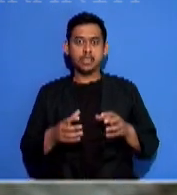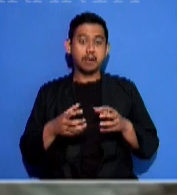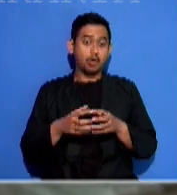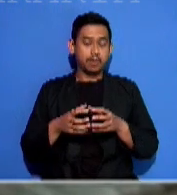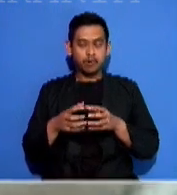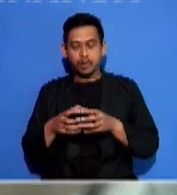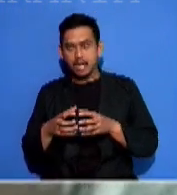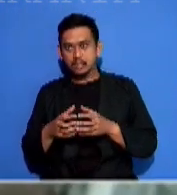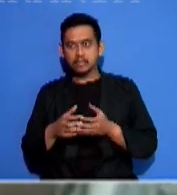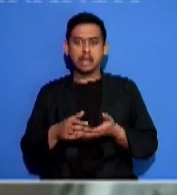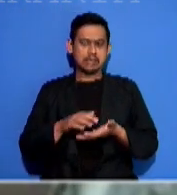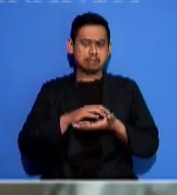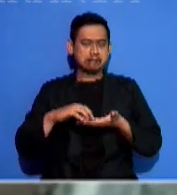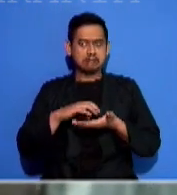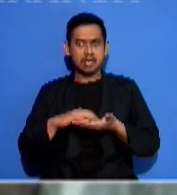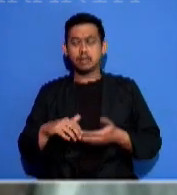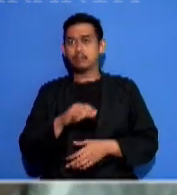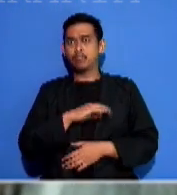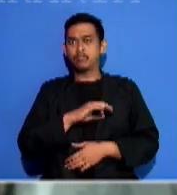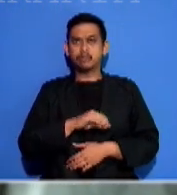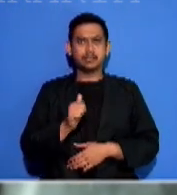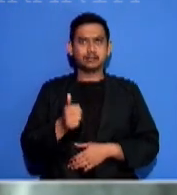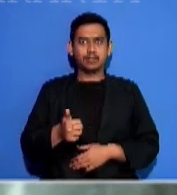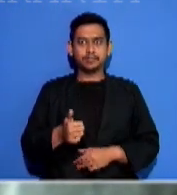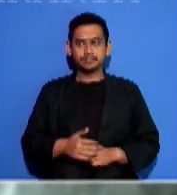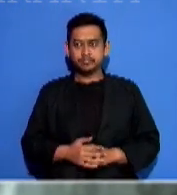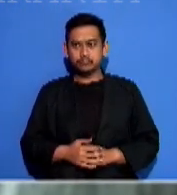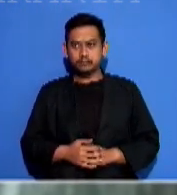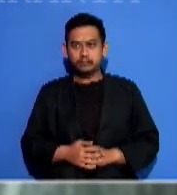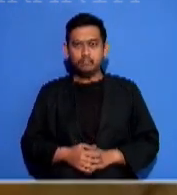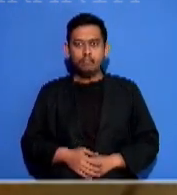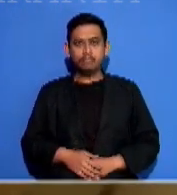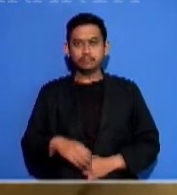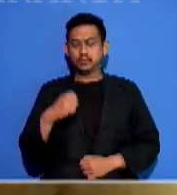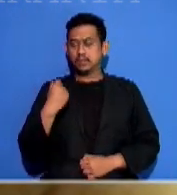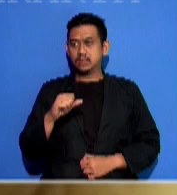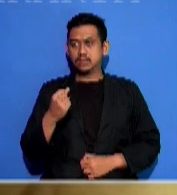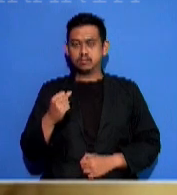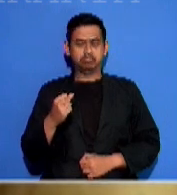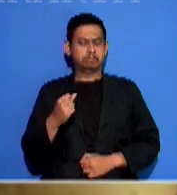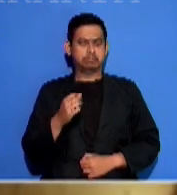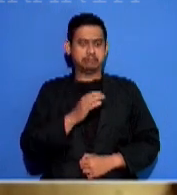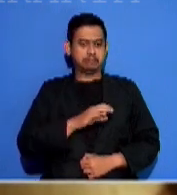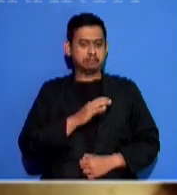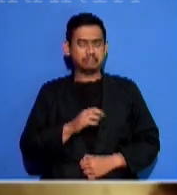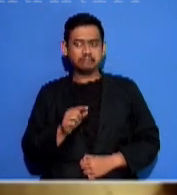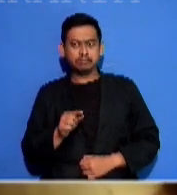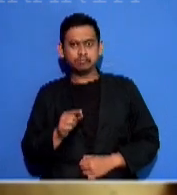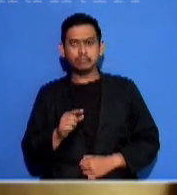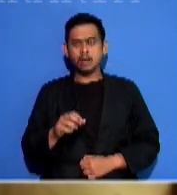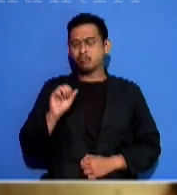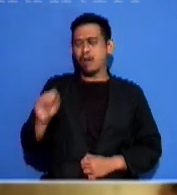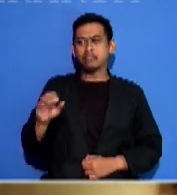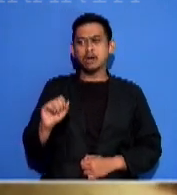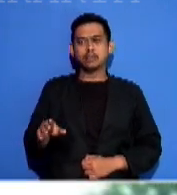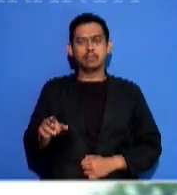Mbak yang itu ya. Woh-wohan menapa dene janganan ingkang sampun boten dipun mupangetaken menawi dipun bucal temtunipun badhe damel